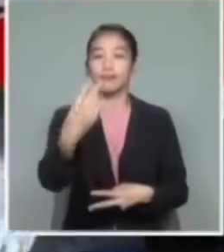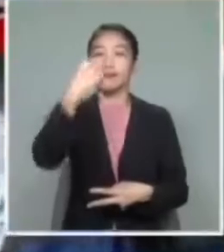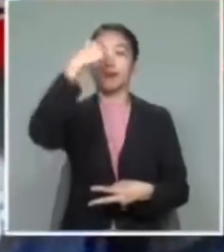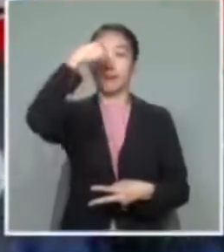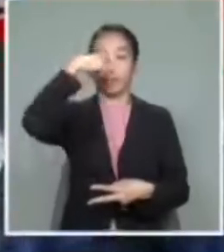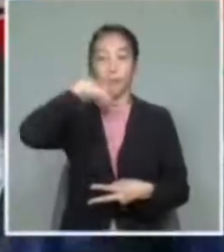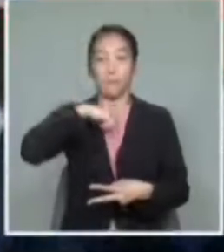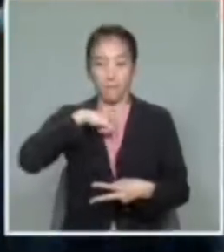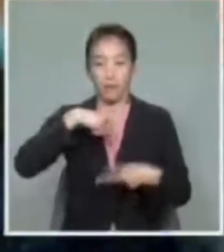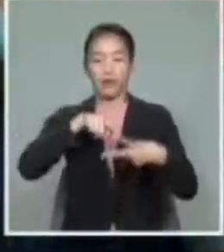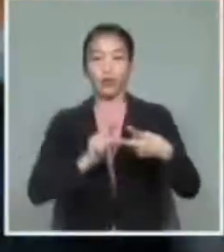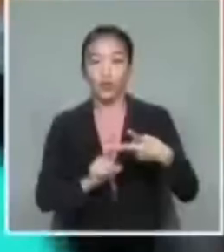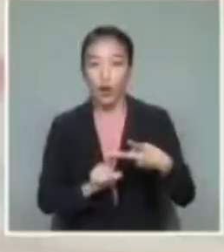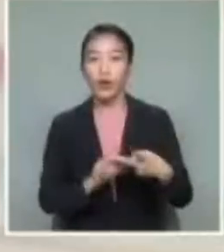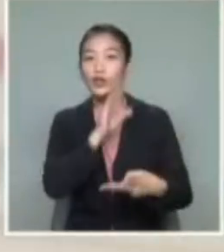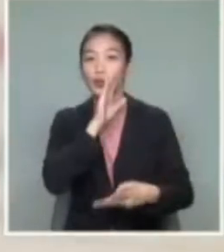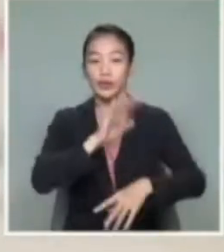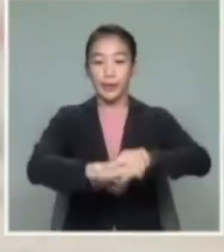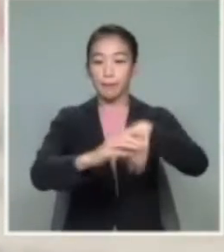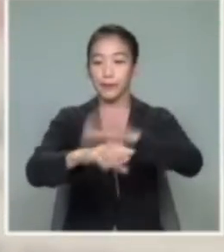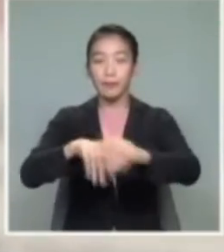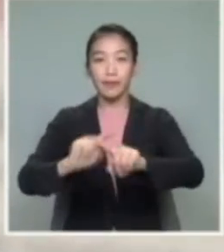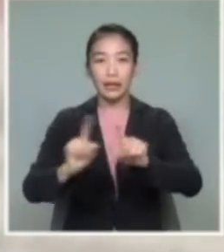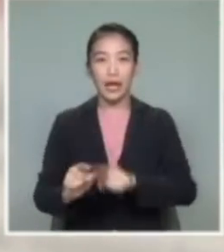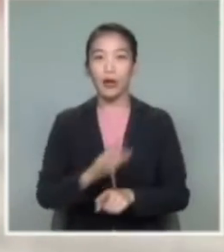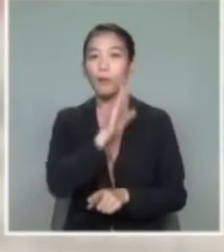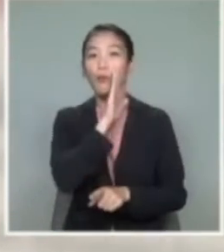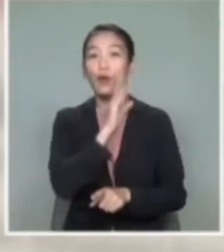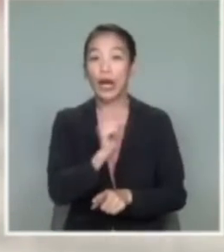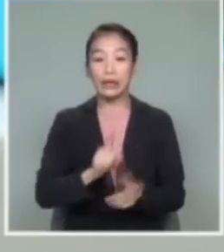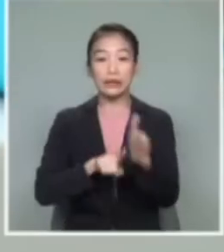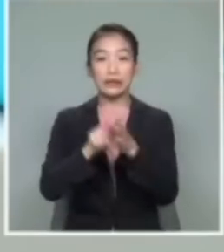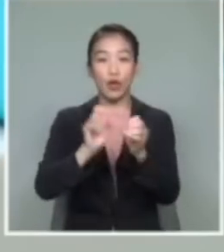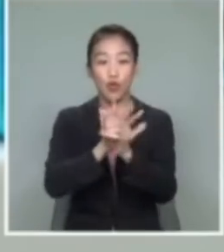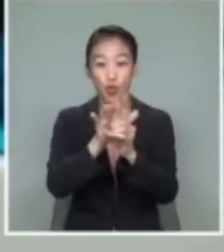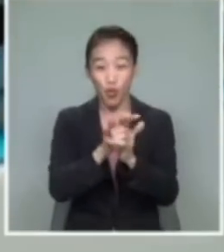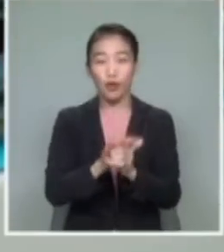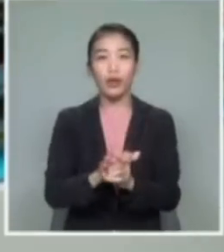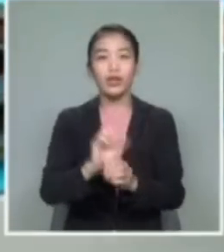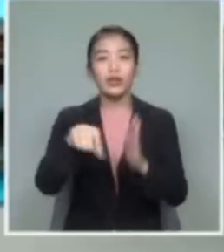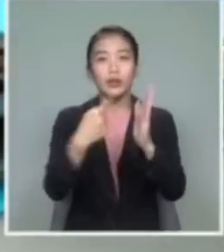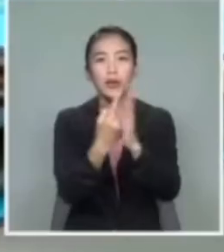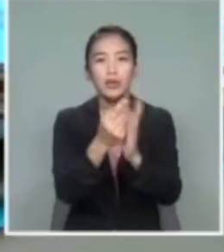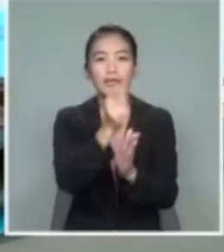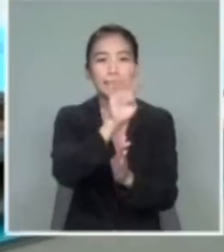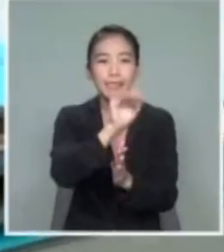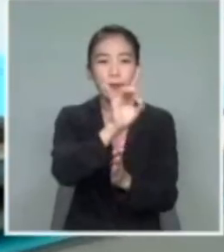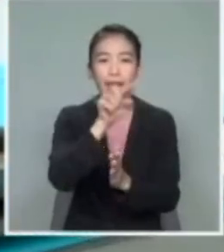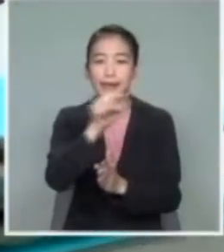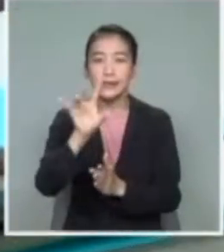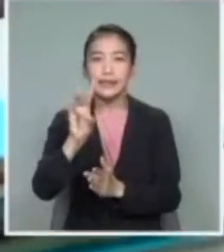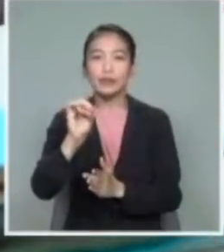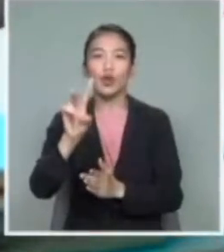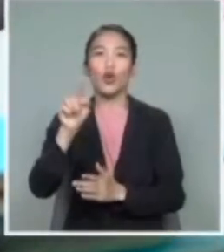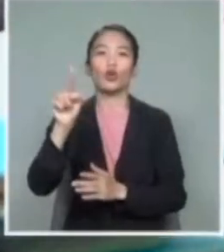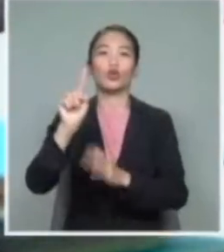พื้นผิวแข็งและมันเชื้อจะมีชีวิตอยู่ประมาณ48-72ชั่วโมง และหากเชื้ออยู่ในวัสดุกระดาษหนังสือหรือกล่อง